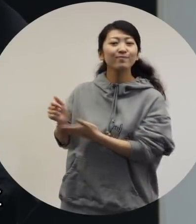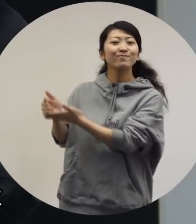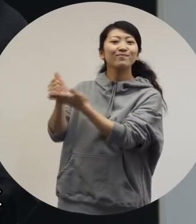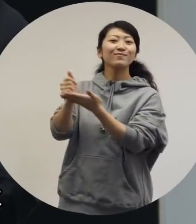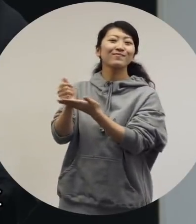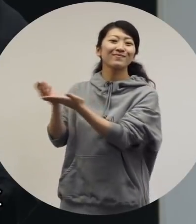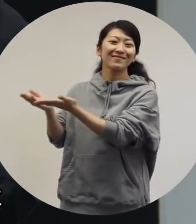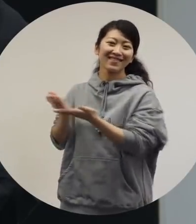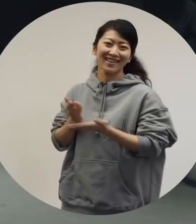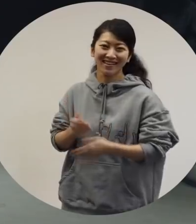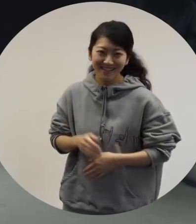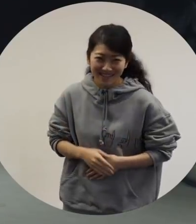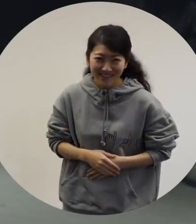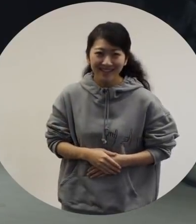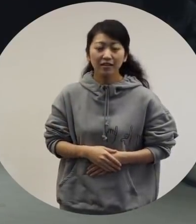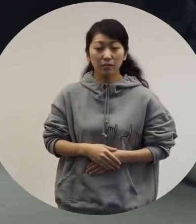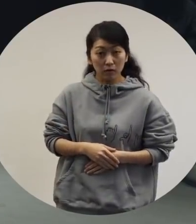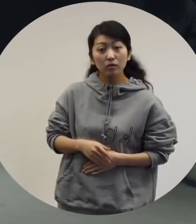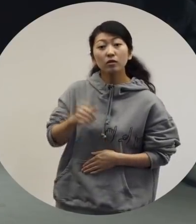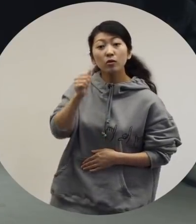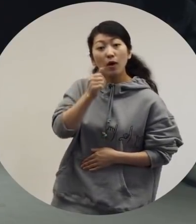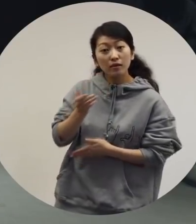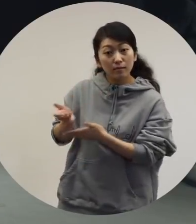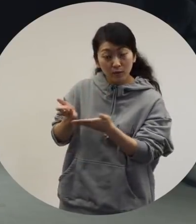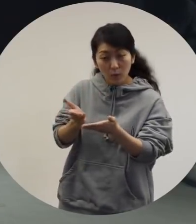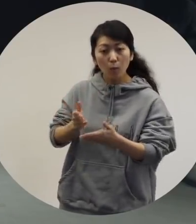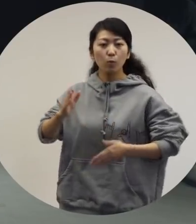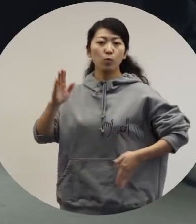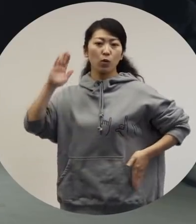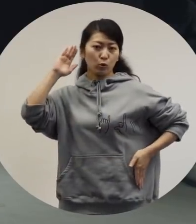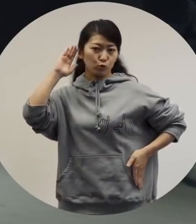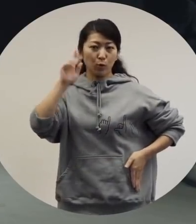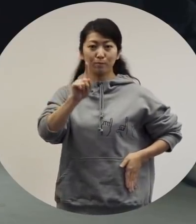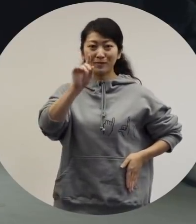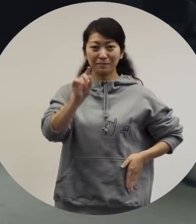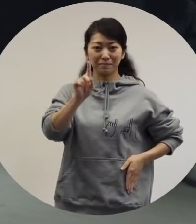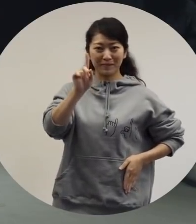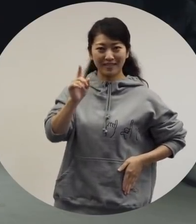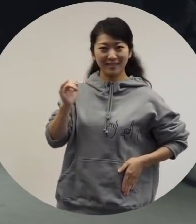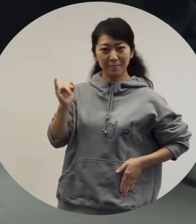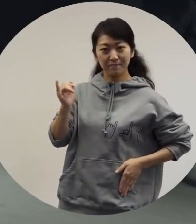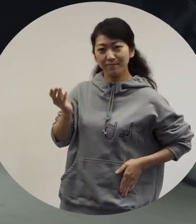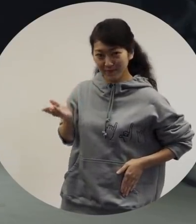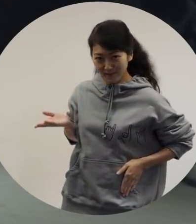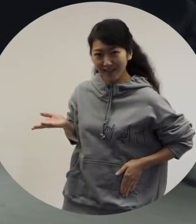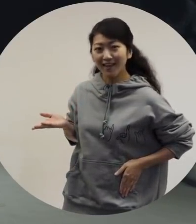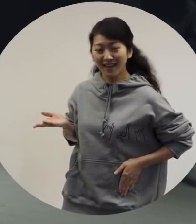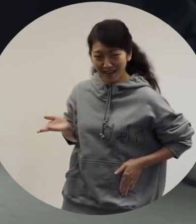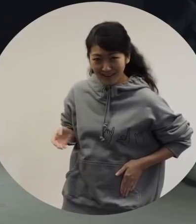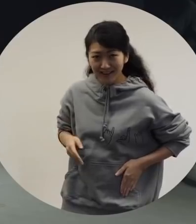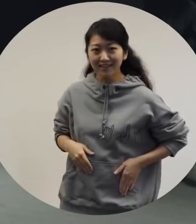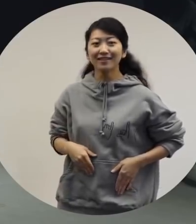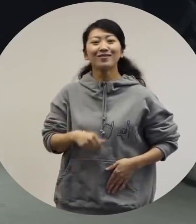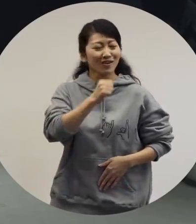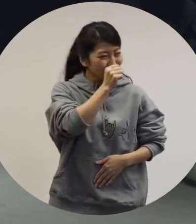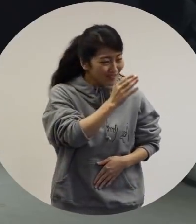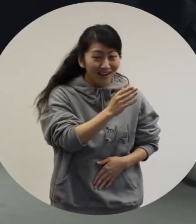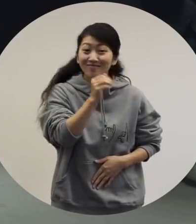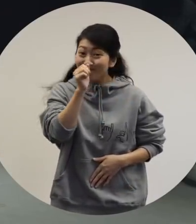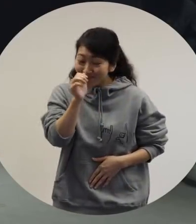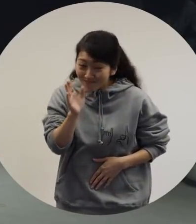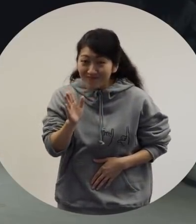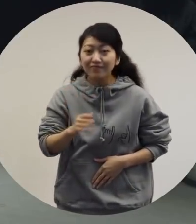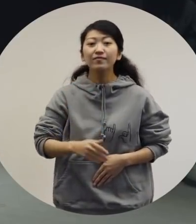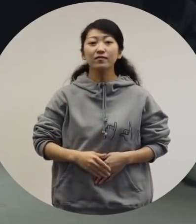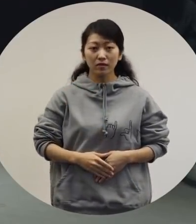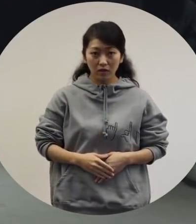方にお越しいただきました。ゲストの方をご紹介しますと、まず、モデルのピッピーさんですね。 よろしくお願い